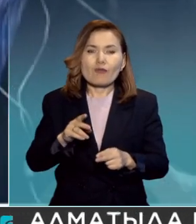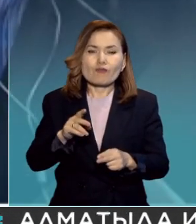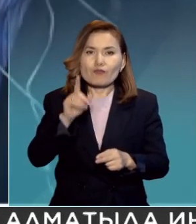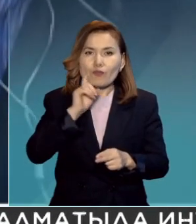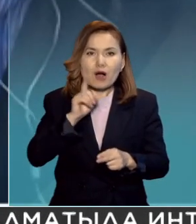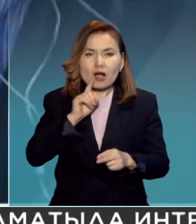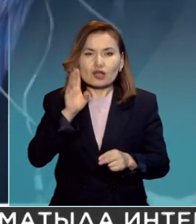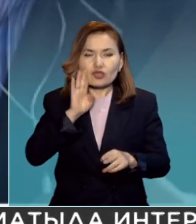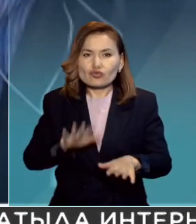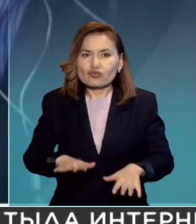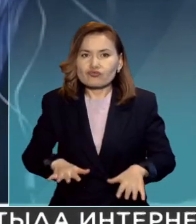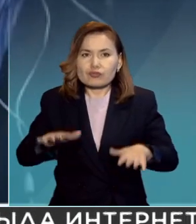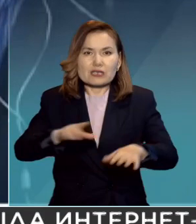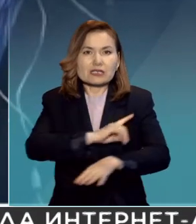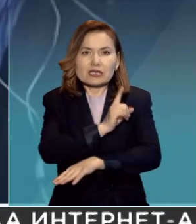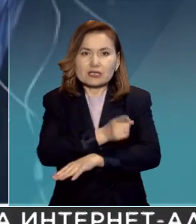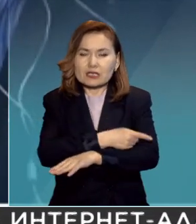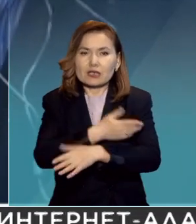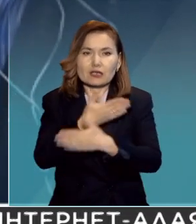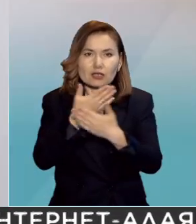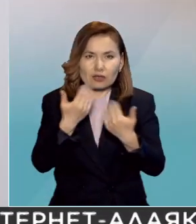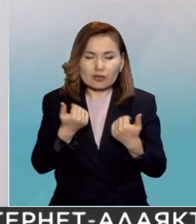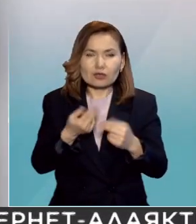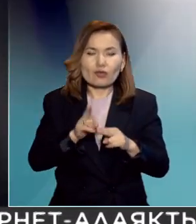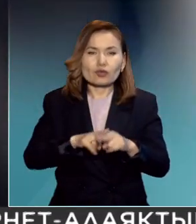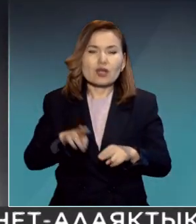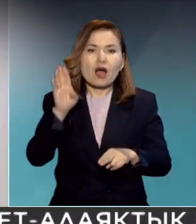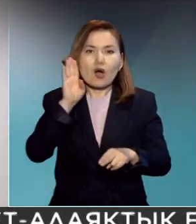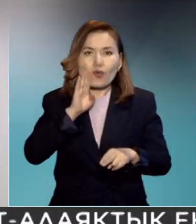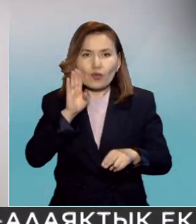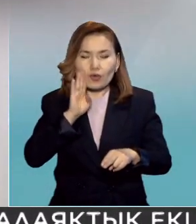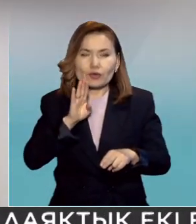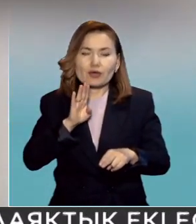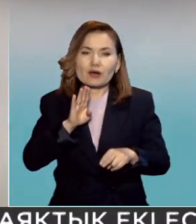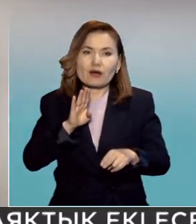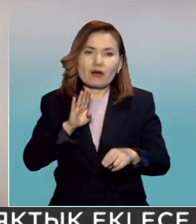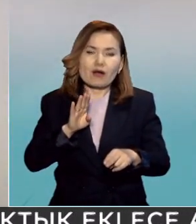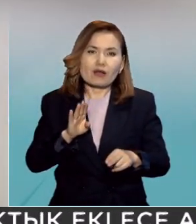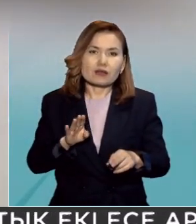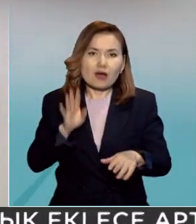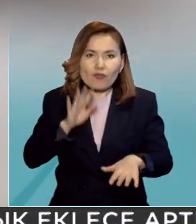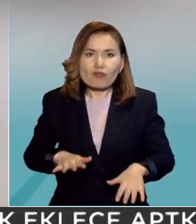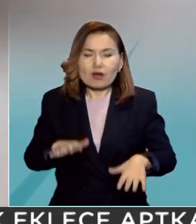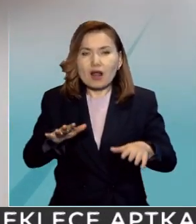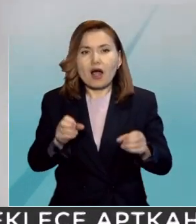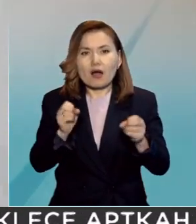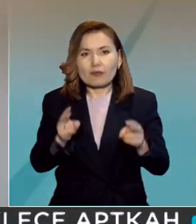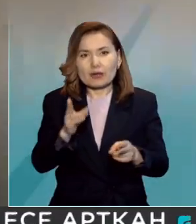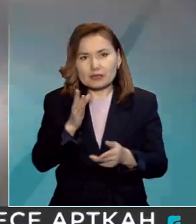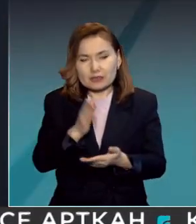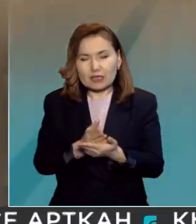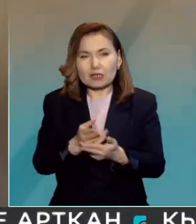мына судың қаншалықты тасуына байланысты. Яғни енді өзендер қалай